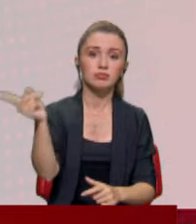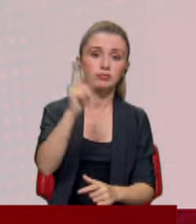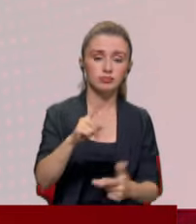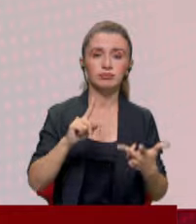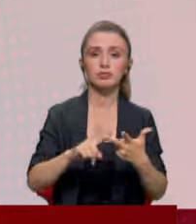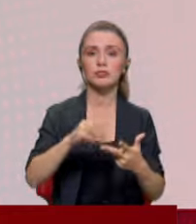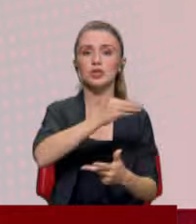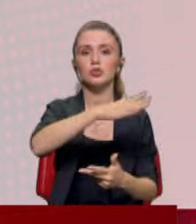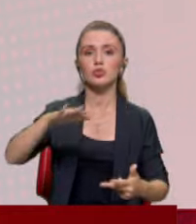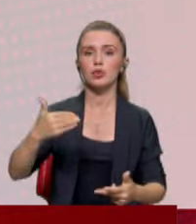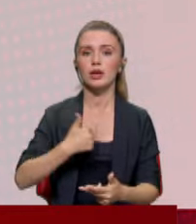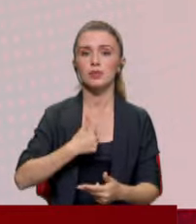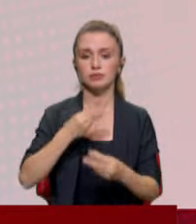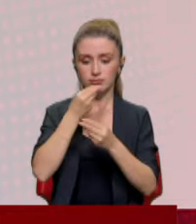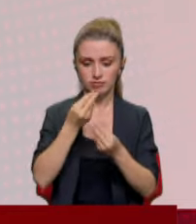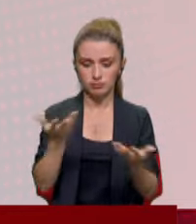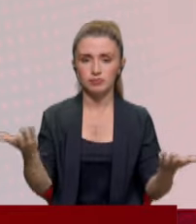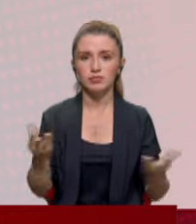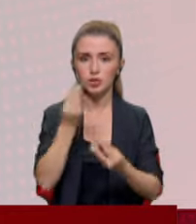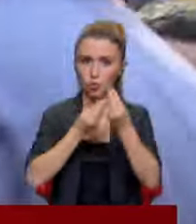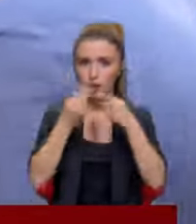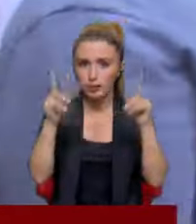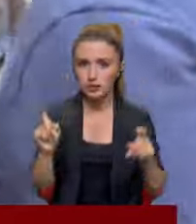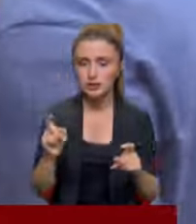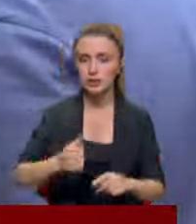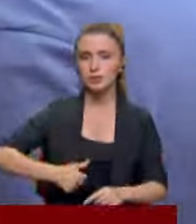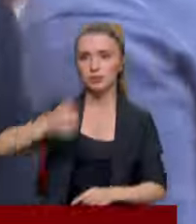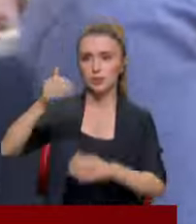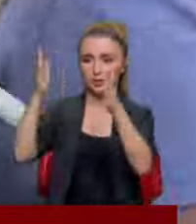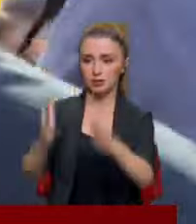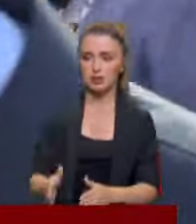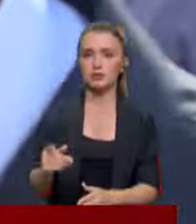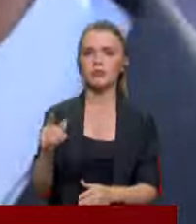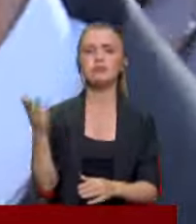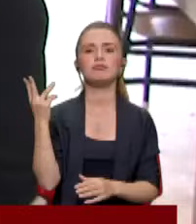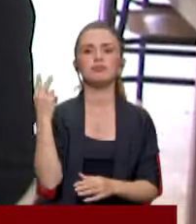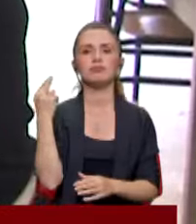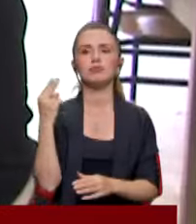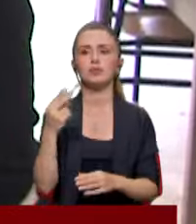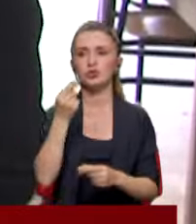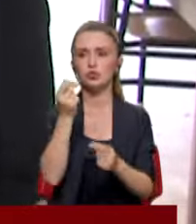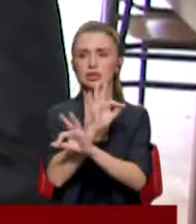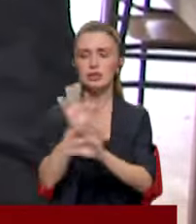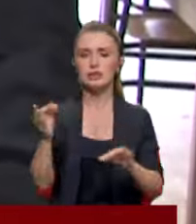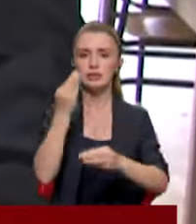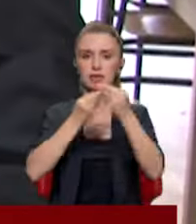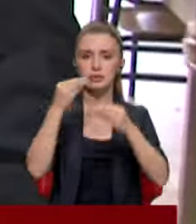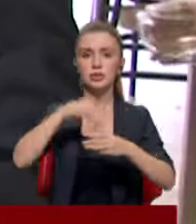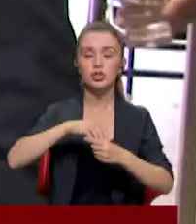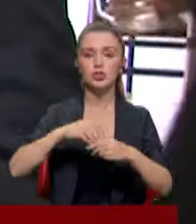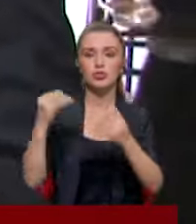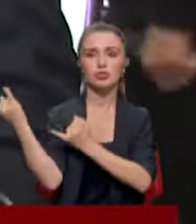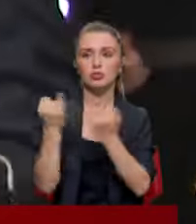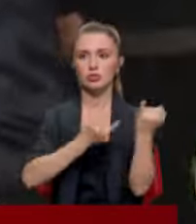husus, çocuklar bizim dağıttığımız yemekleri yiyorlar mı? Bakan Yusuf Tekin'in birkaç gün önce ücretsiz yemek talebi için yaptığı bu